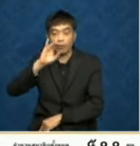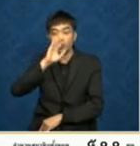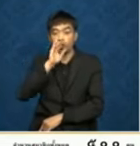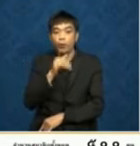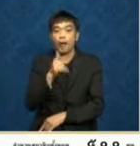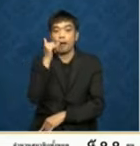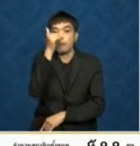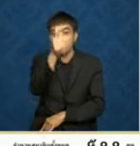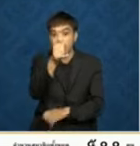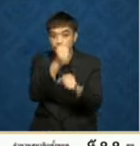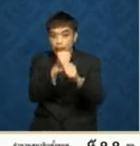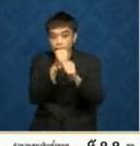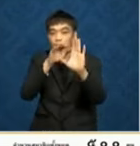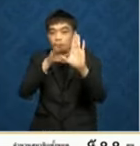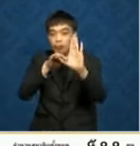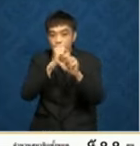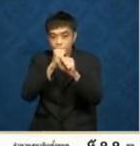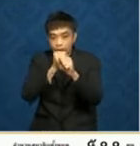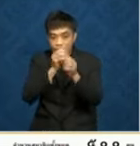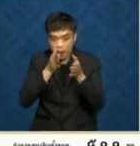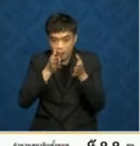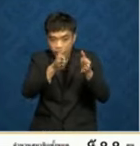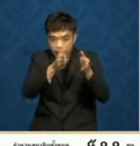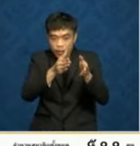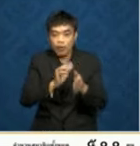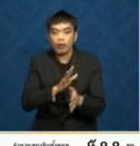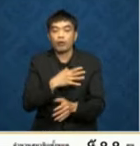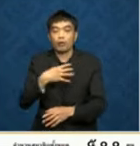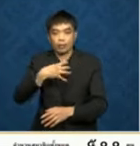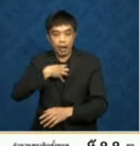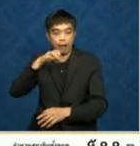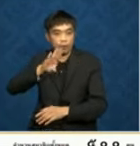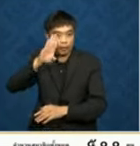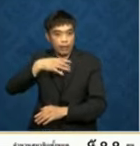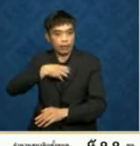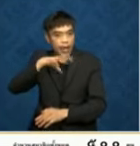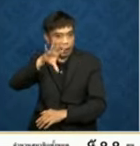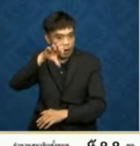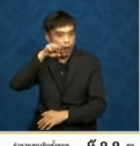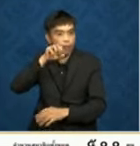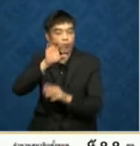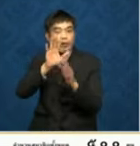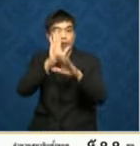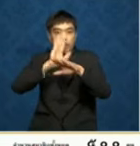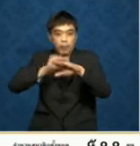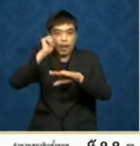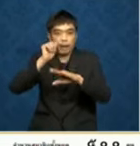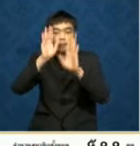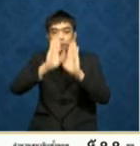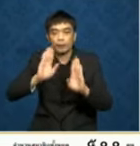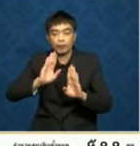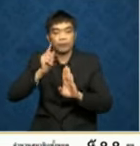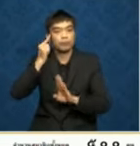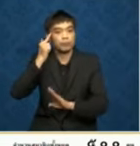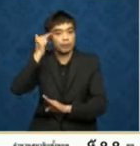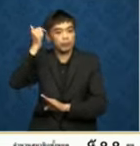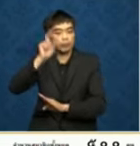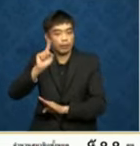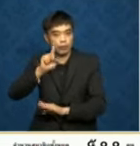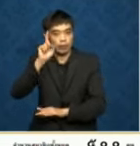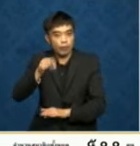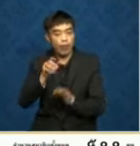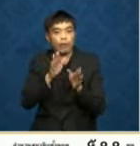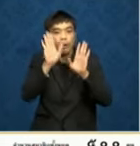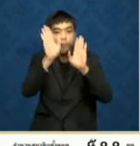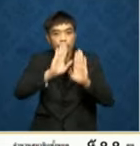ต้องไปทำงานด้านนี้สกิลล ฐัษะที่เขาตองการ ที่ควรจะตองมีเพื่อที่จะรับคนเห่านี้เข้าทำงาน ควรที่มีฐั